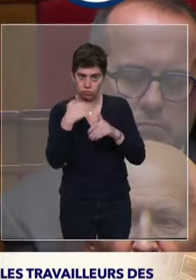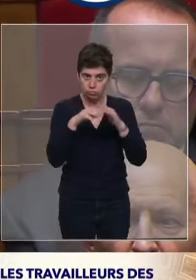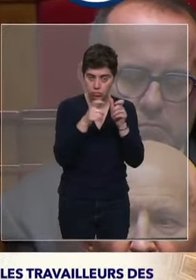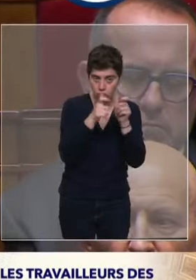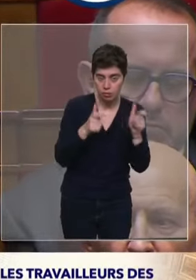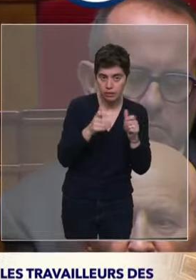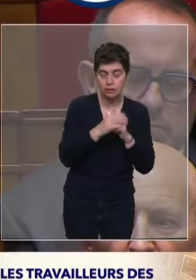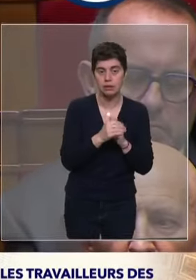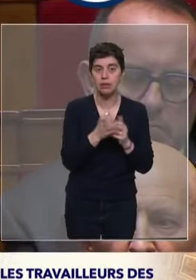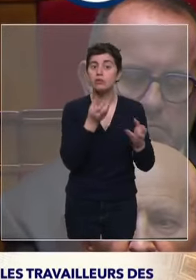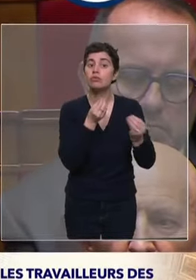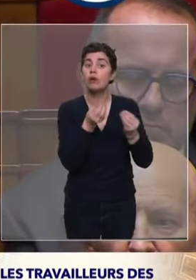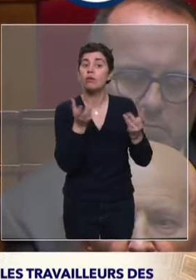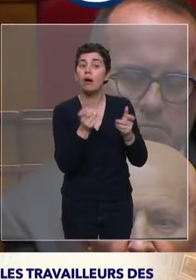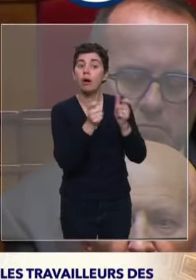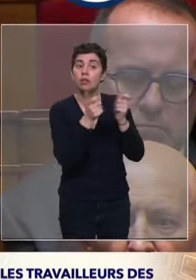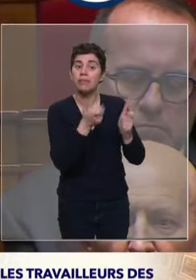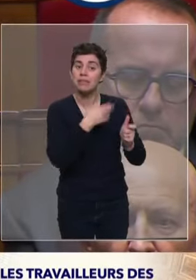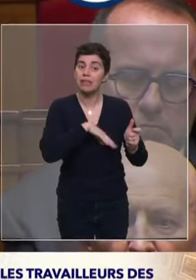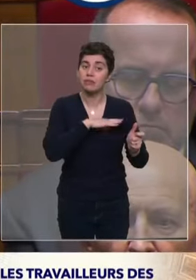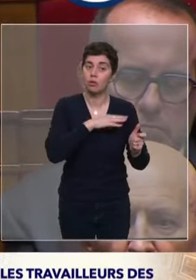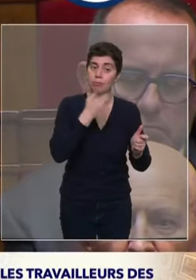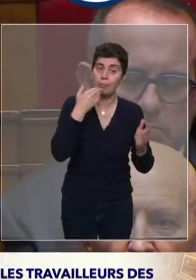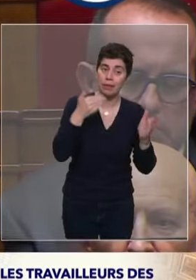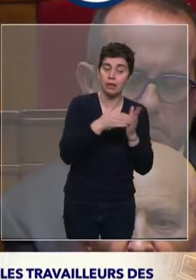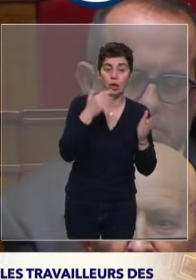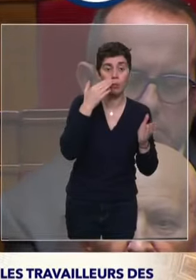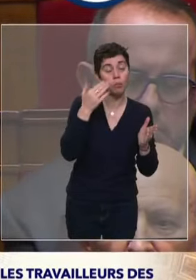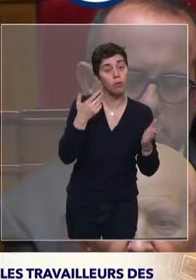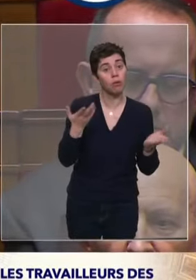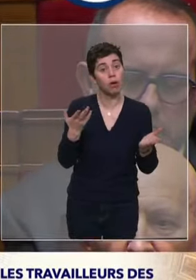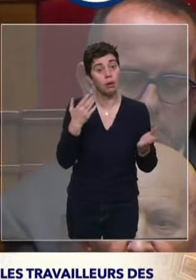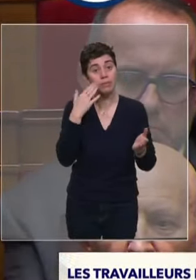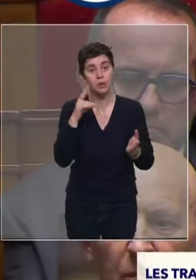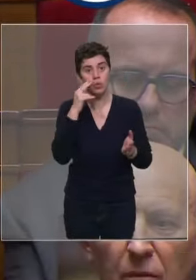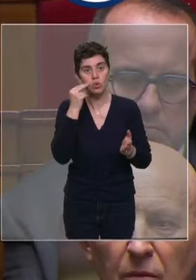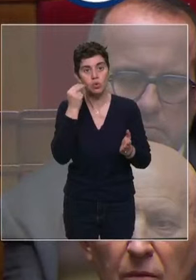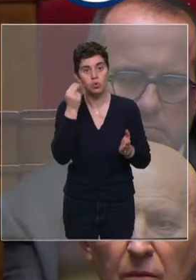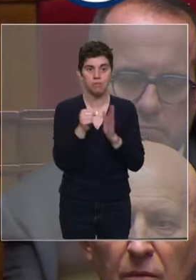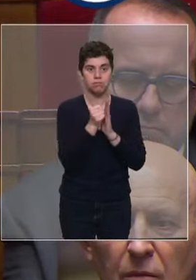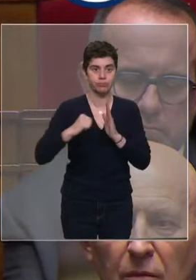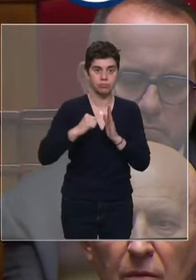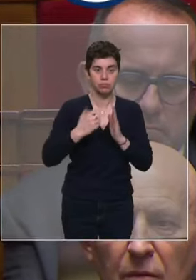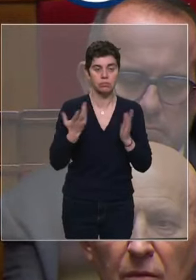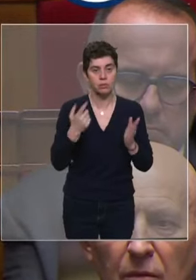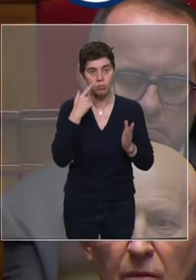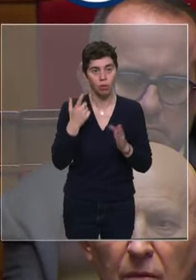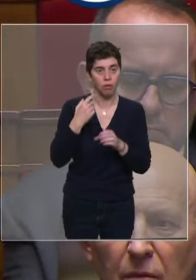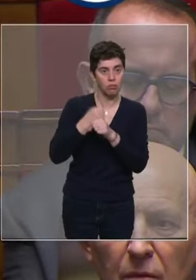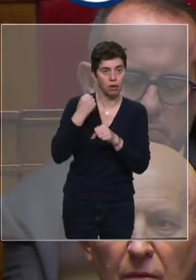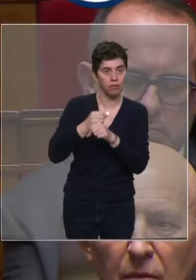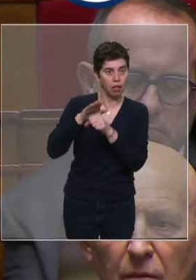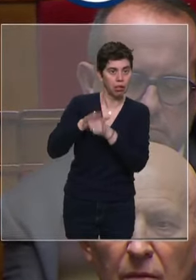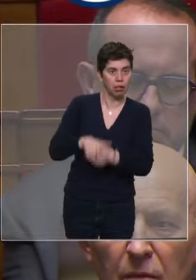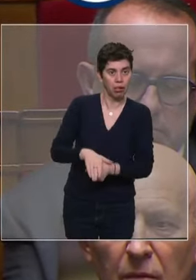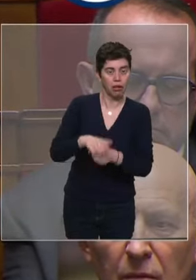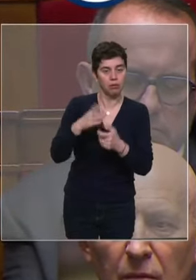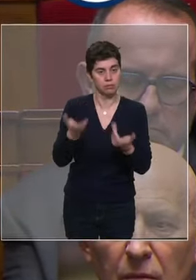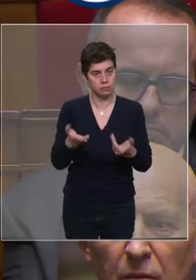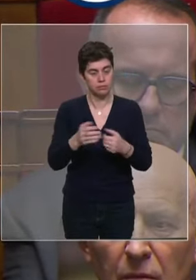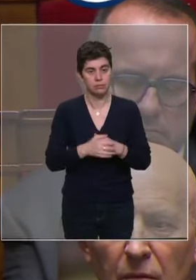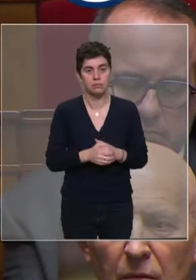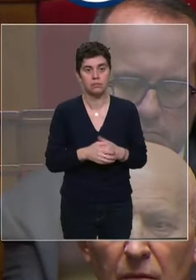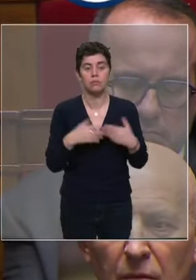à renforcer la responsabilité des entreprises en matière de violation des droits humains, environnementaux, et du travail tout au long de leur chaîne